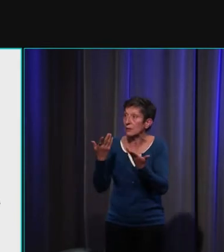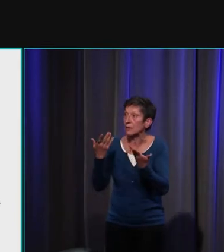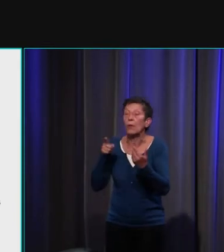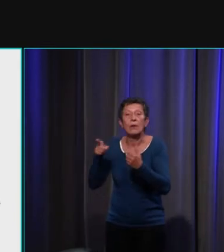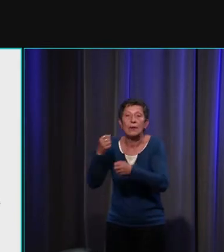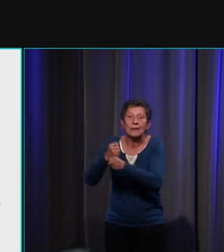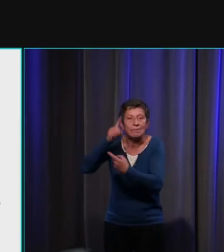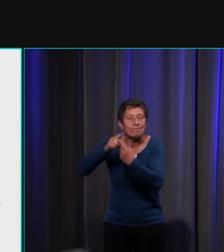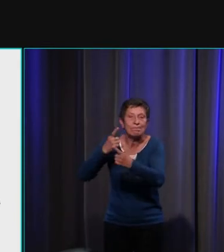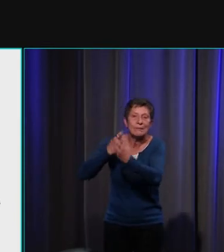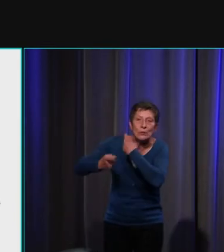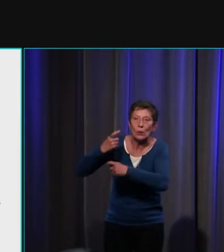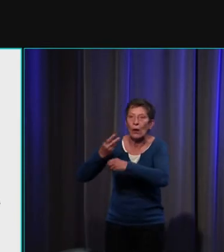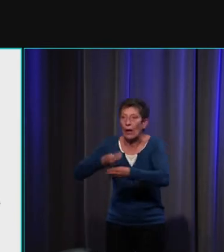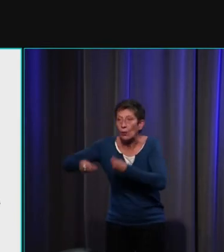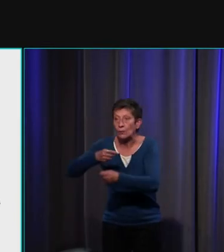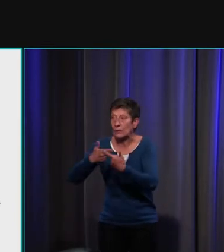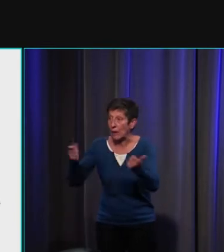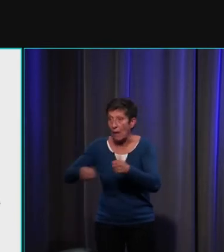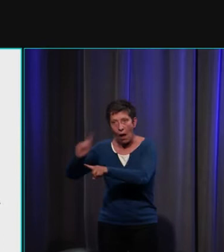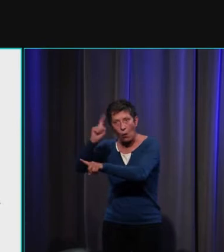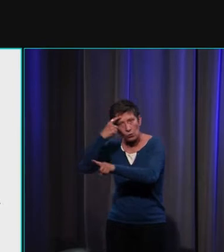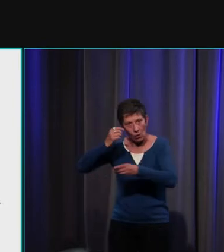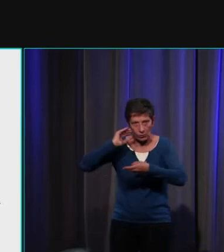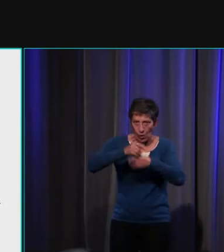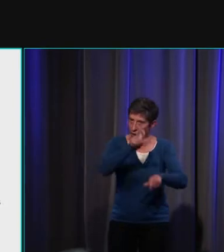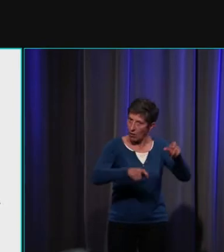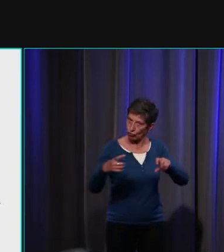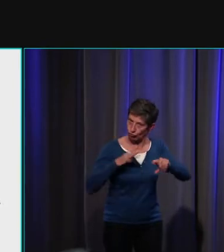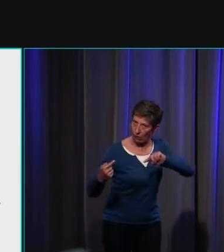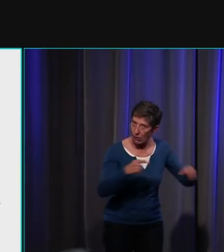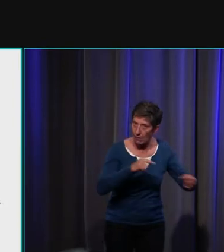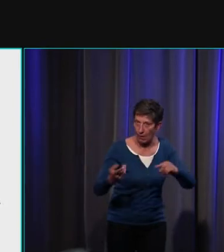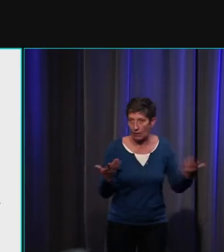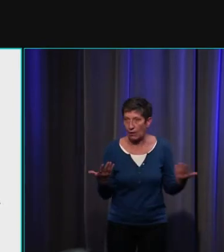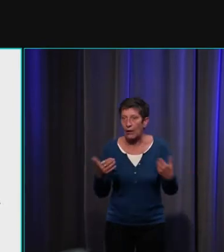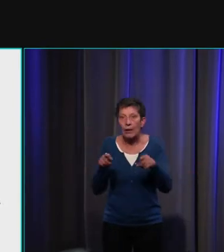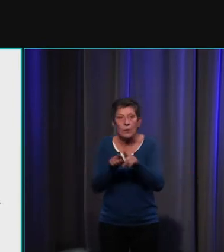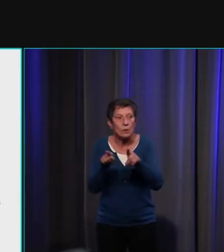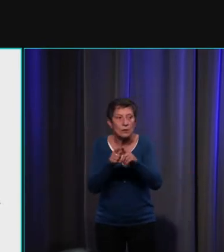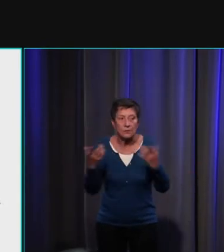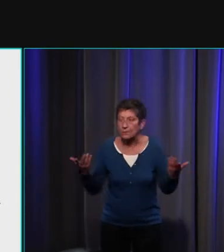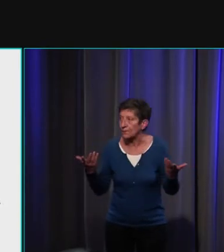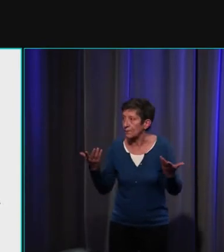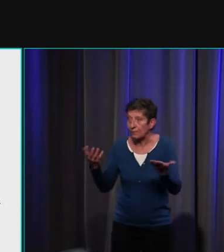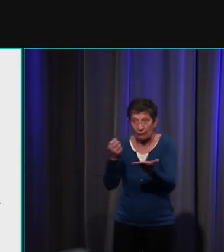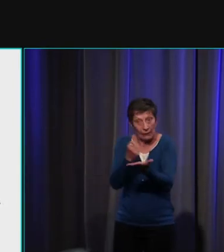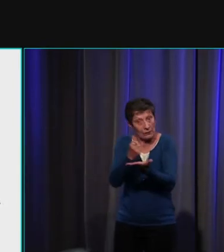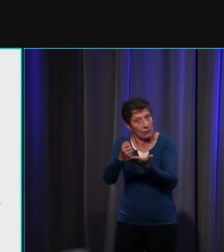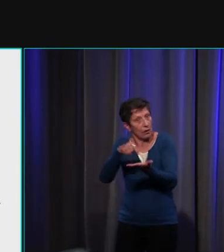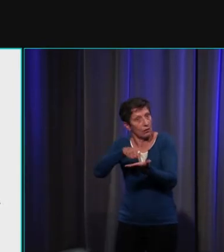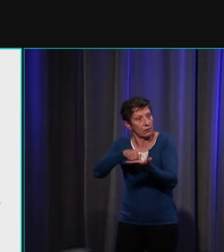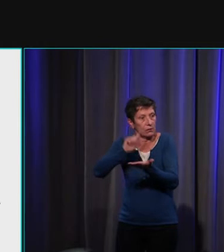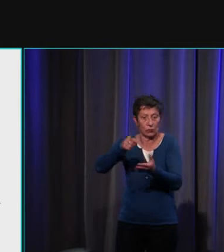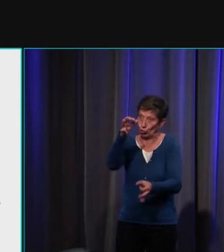il n'est pas conscient que les gens du moyen âge débattent et que même les examens ce sont des examens où vous devez affronter un jury qui vous